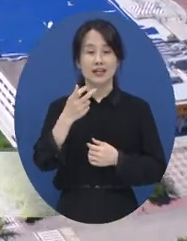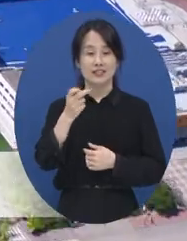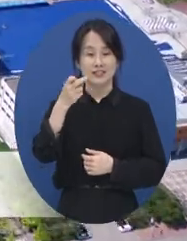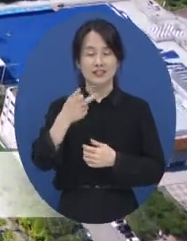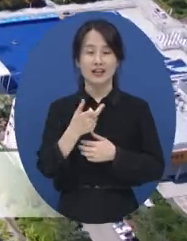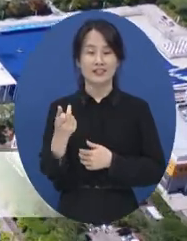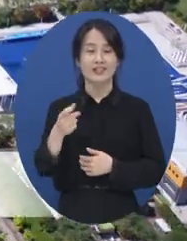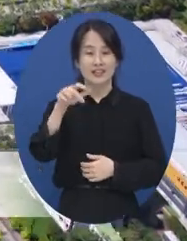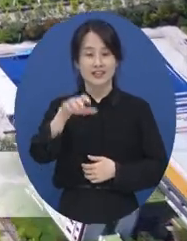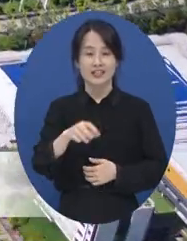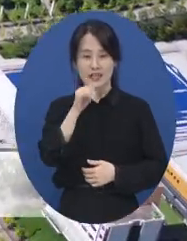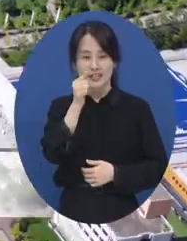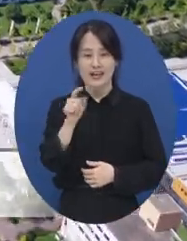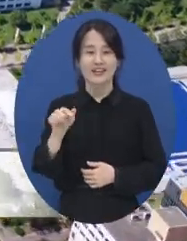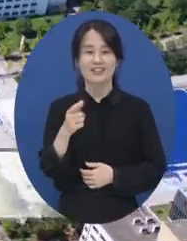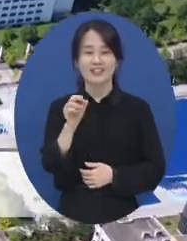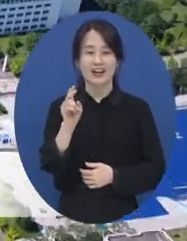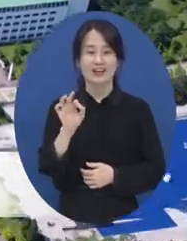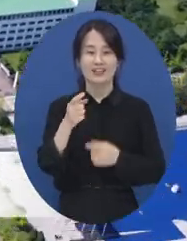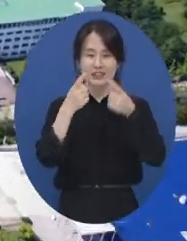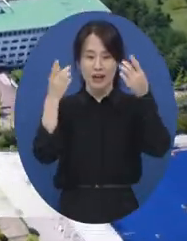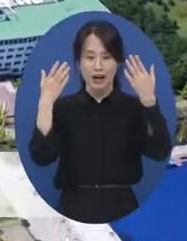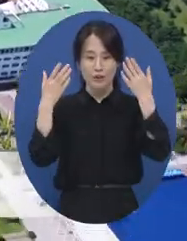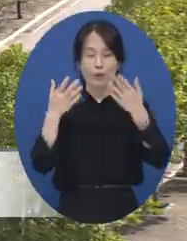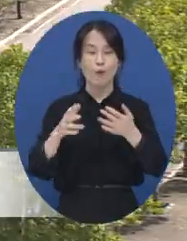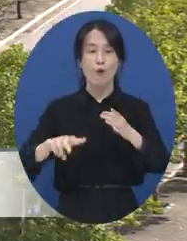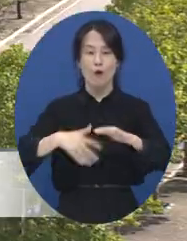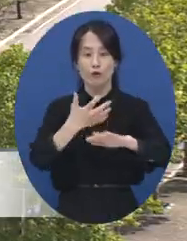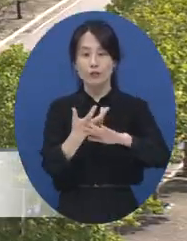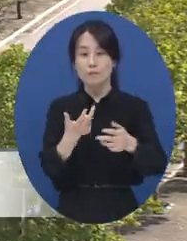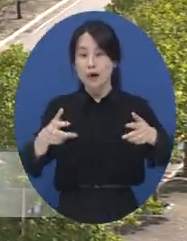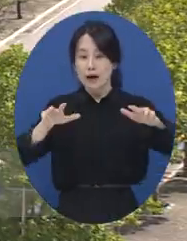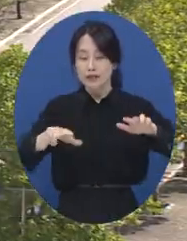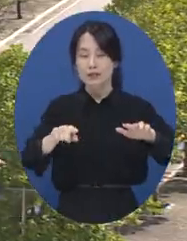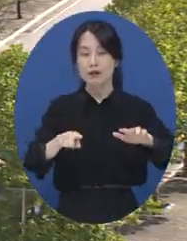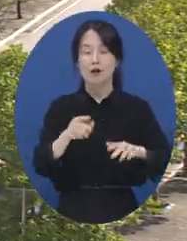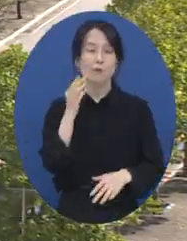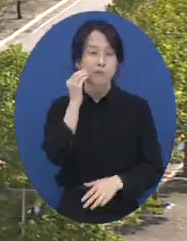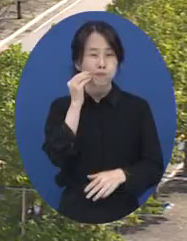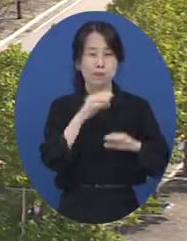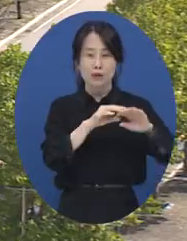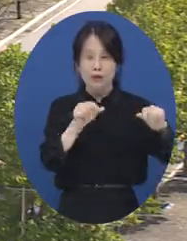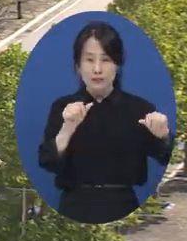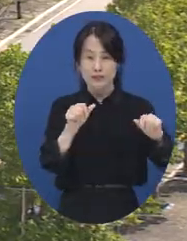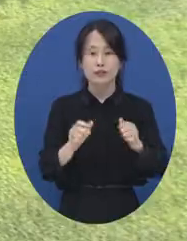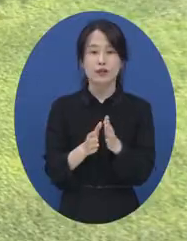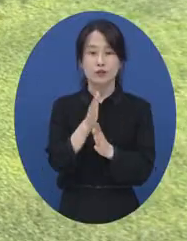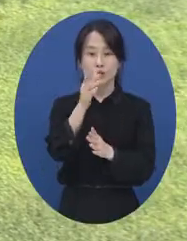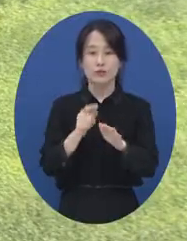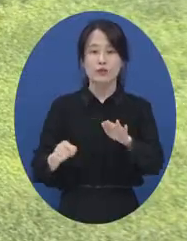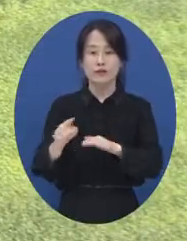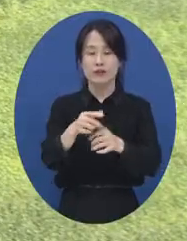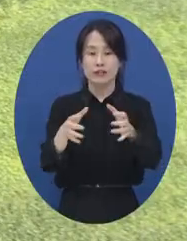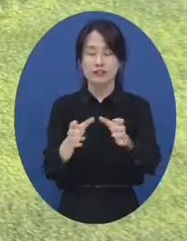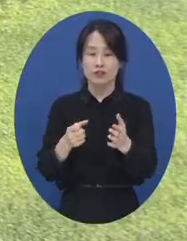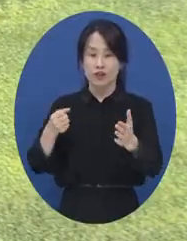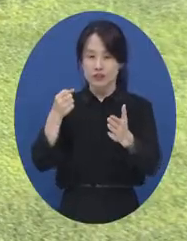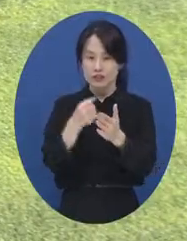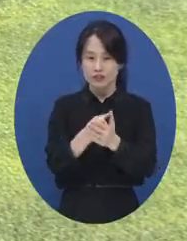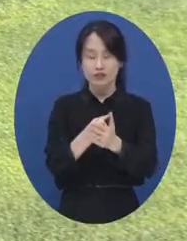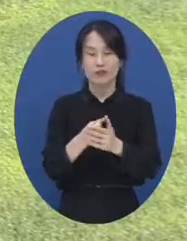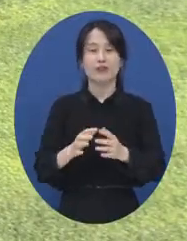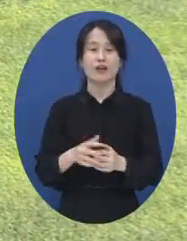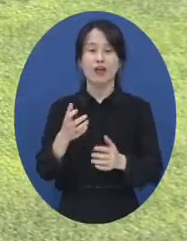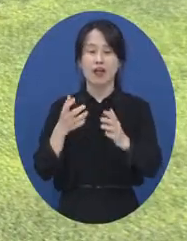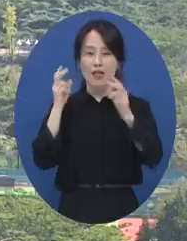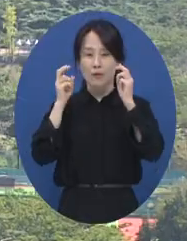안산에 위치한 한양대학교 에리카 캠퍼스 혁신 파크 입니다 대학의 위 부지를 도시 첨단 산업단지를 조성해 기업 입술 시설 건립을